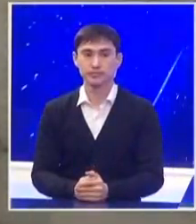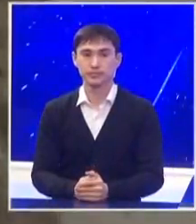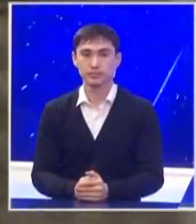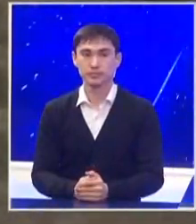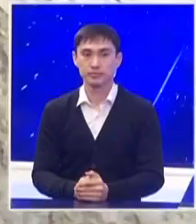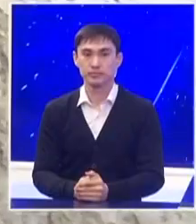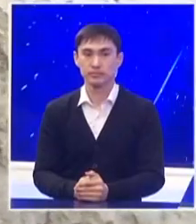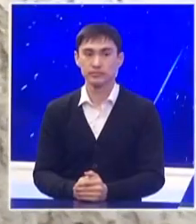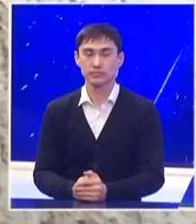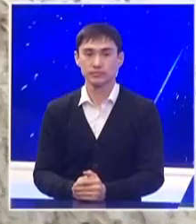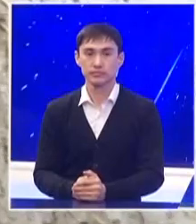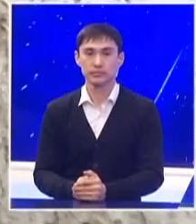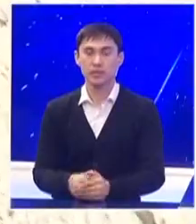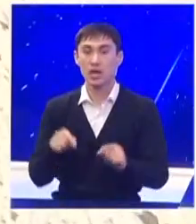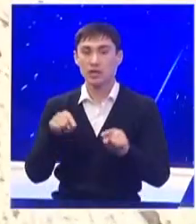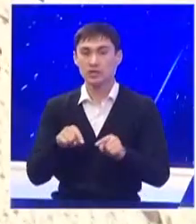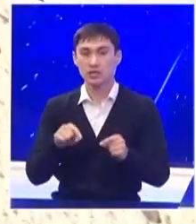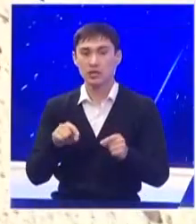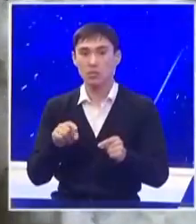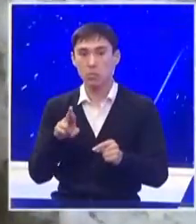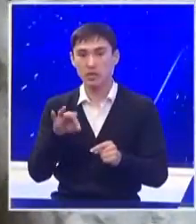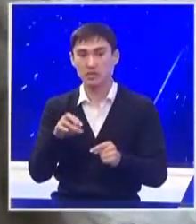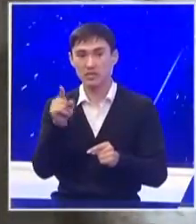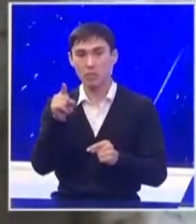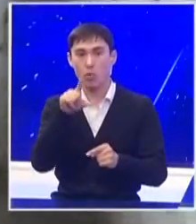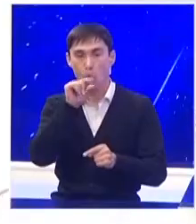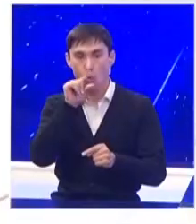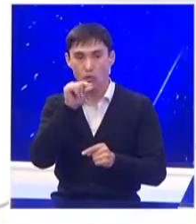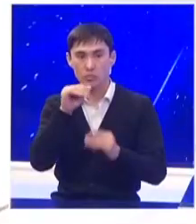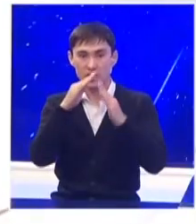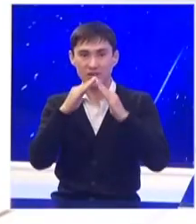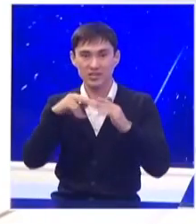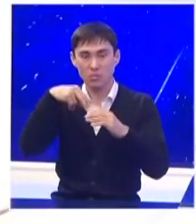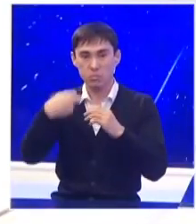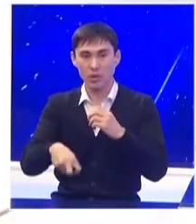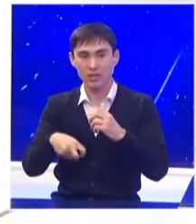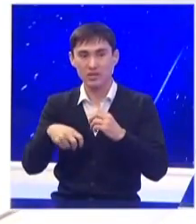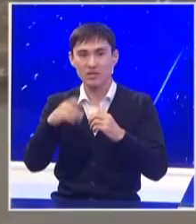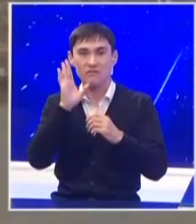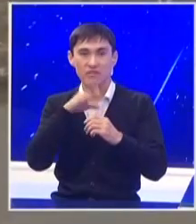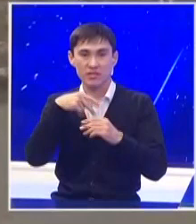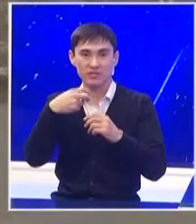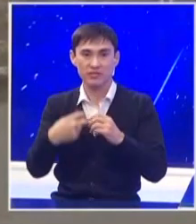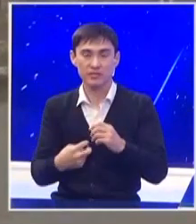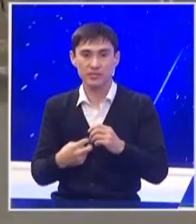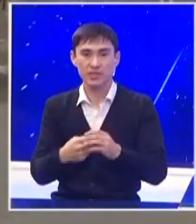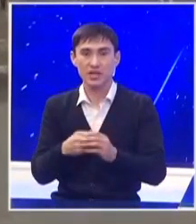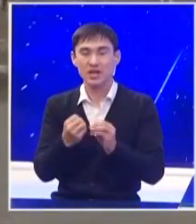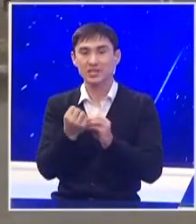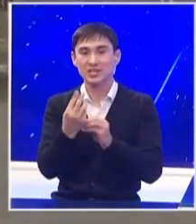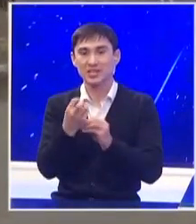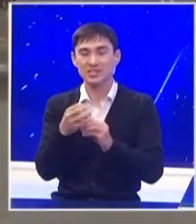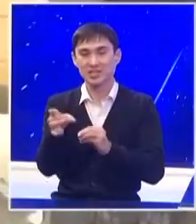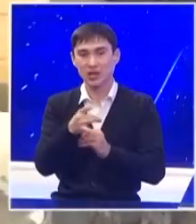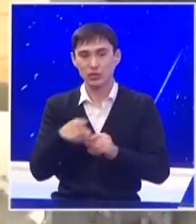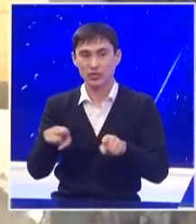Вот этот подъезд. Здесь вот, там вот голуби. Крыша, он падает, проливается. 13-й район. Именно